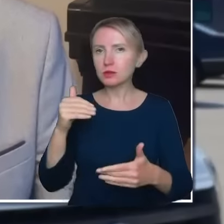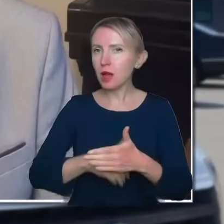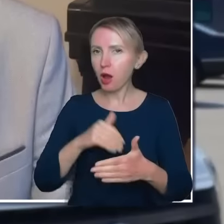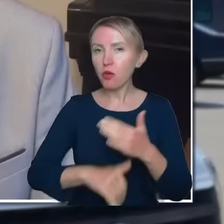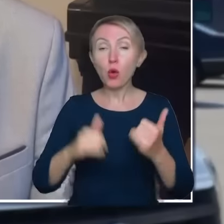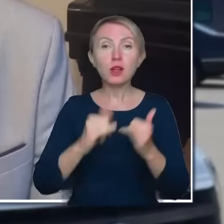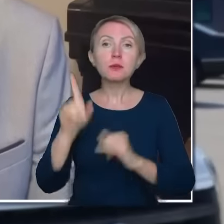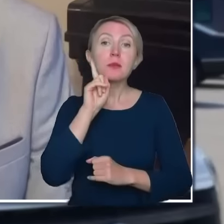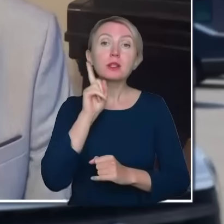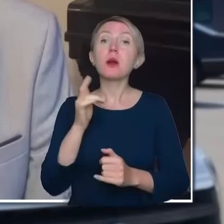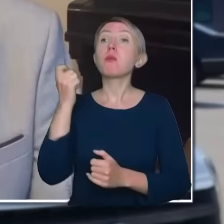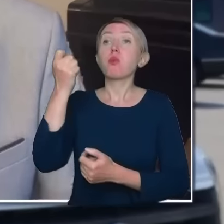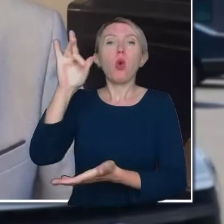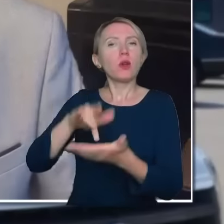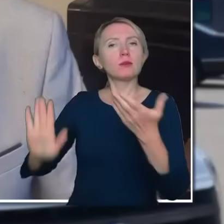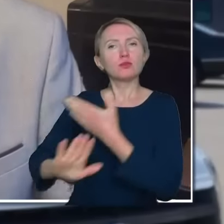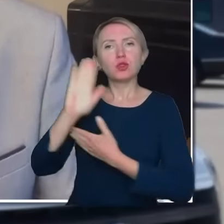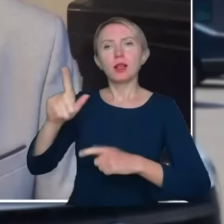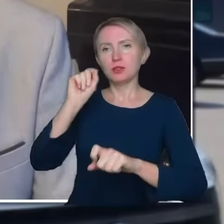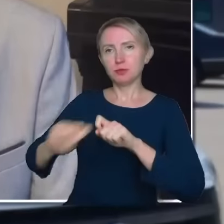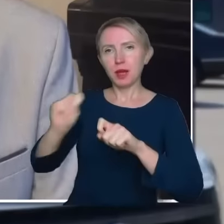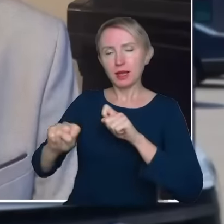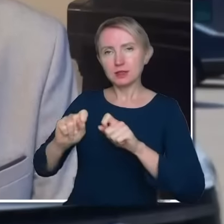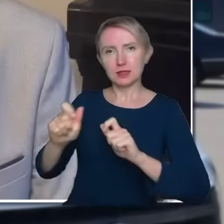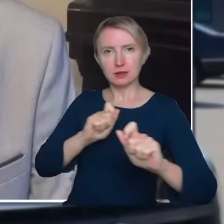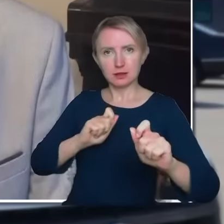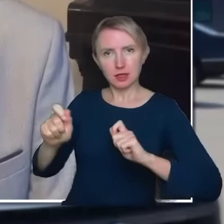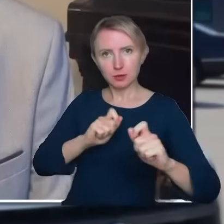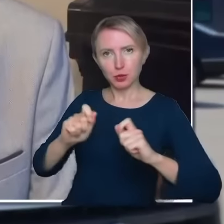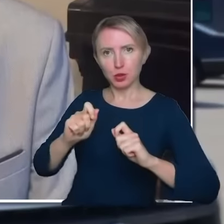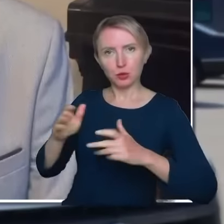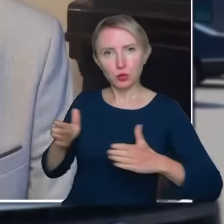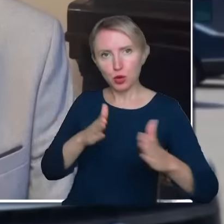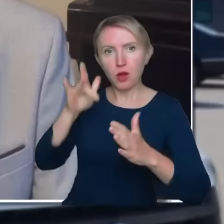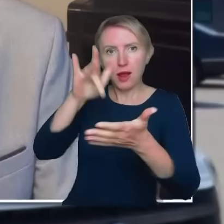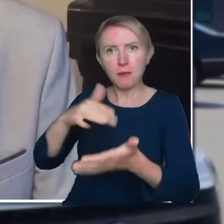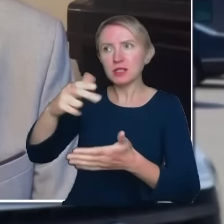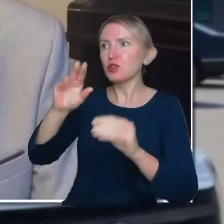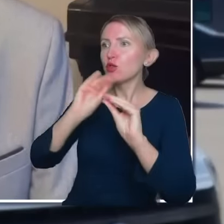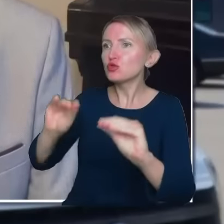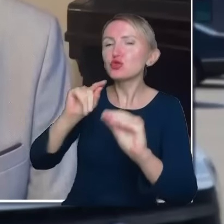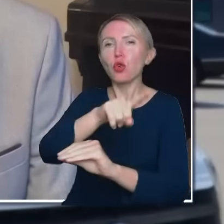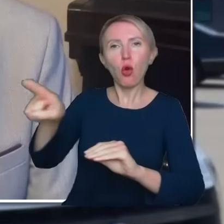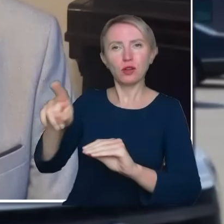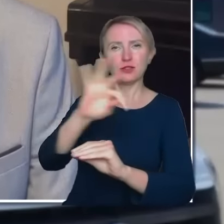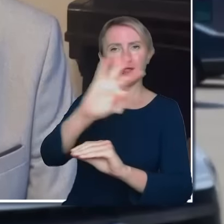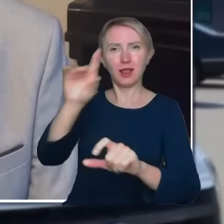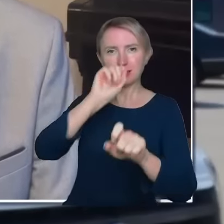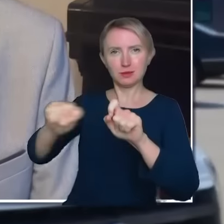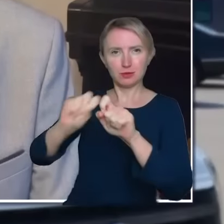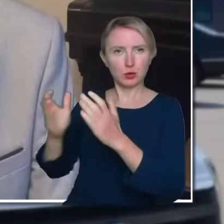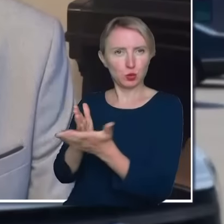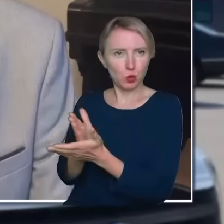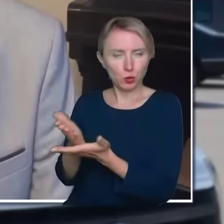pan pojechałby jako przedstawiciel Inspekcji Transportu Drogowego do Macedonii szkolić tamtejsze służby.